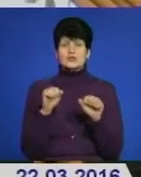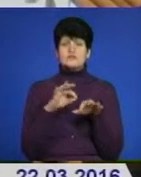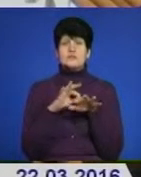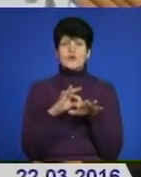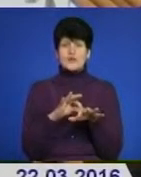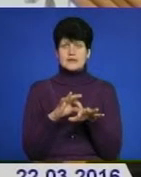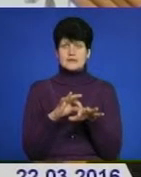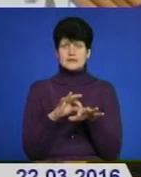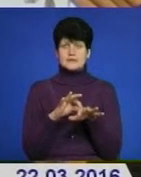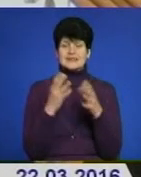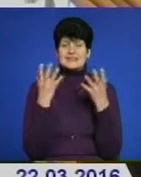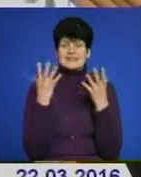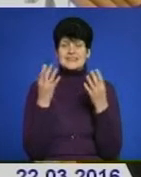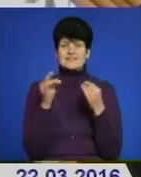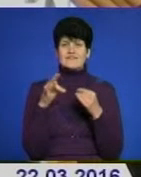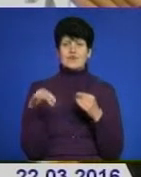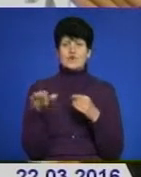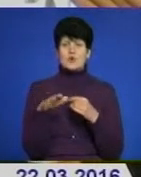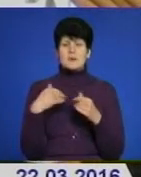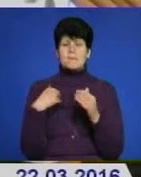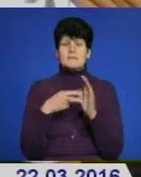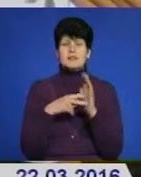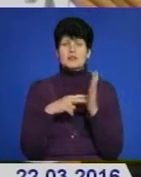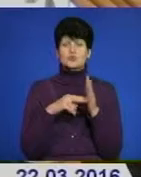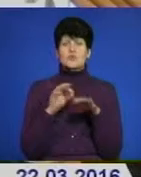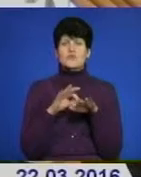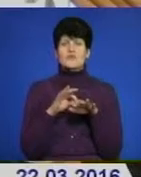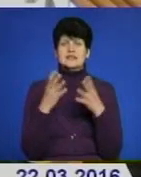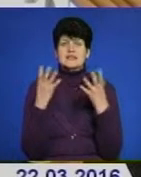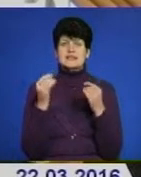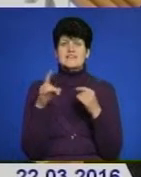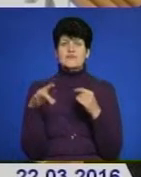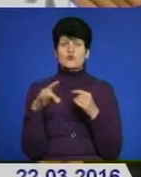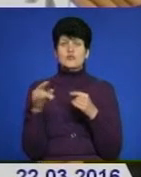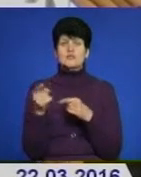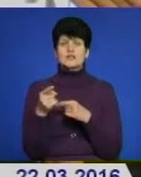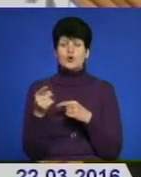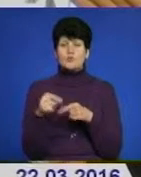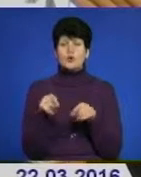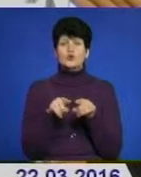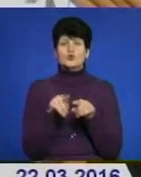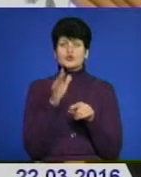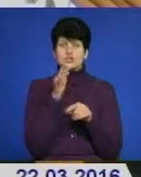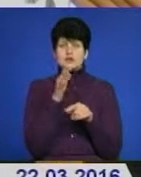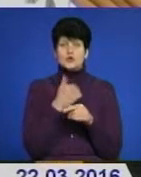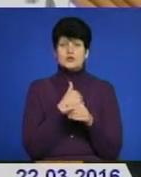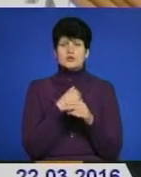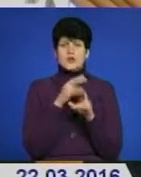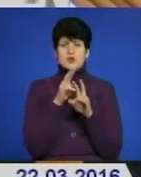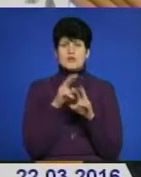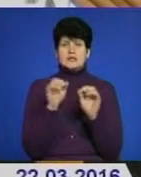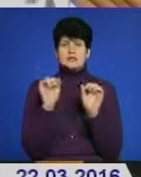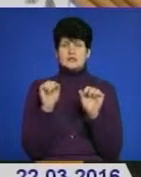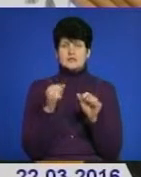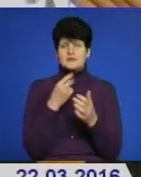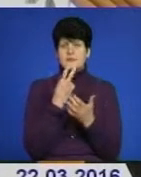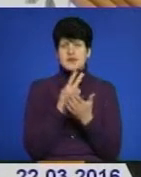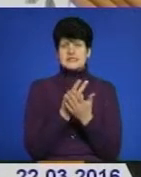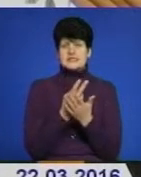проведення Днів Європи. Ми плануємо проведення Днів Європи в Тернополі. Одночасно хотіли б розглянути можливість